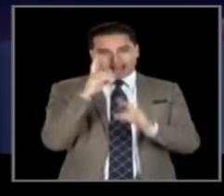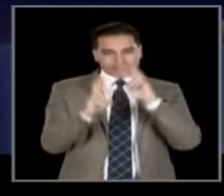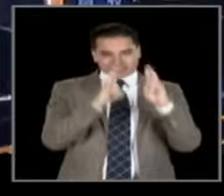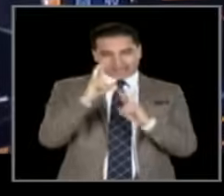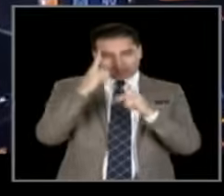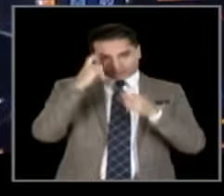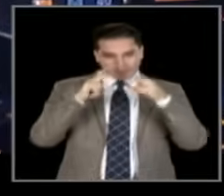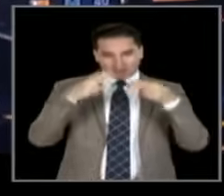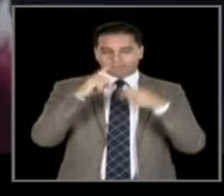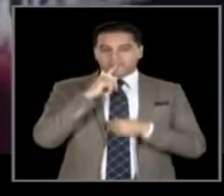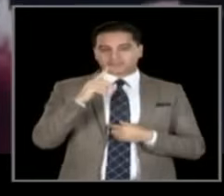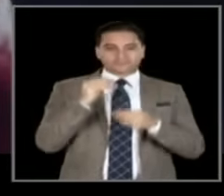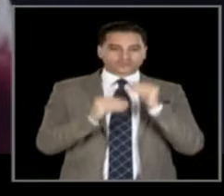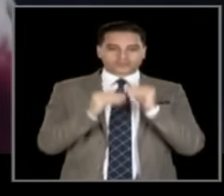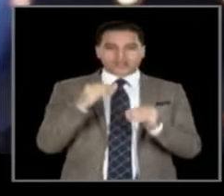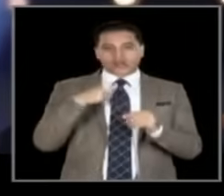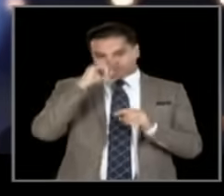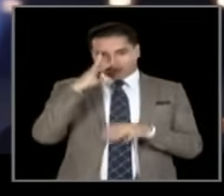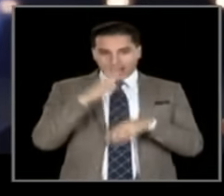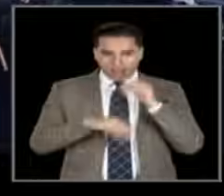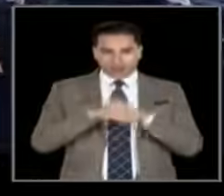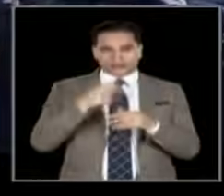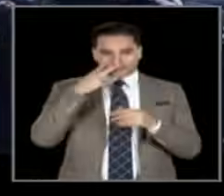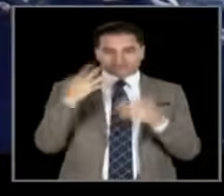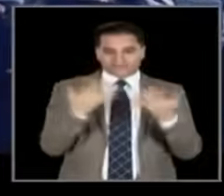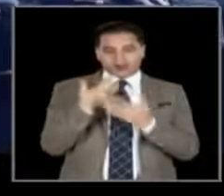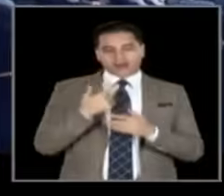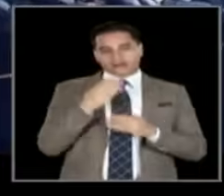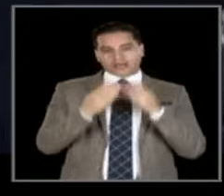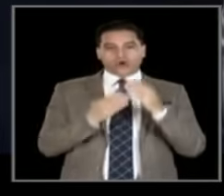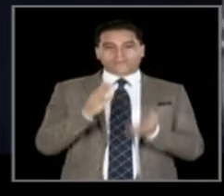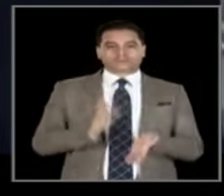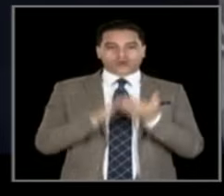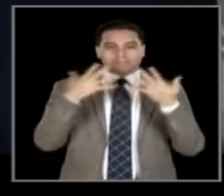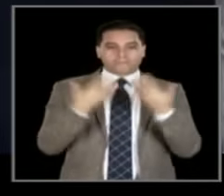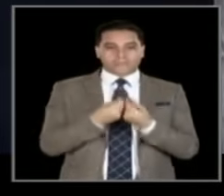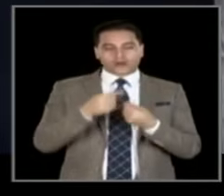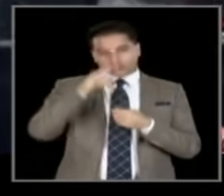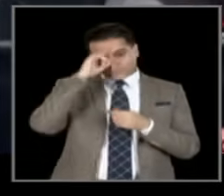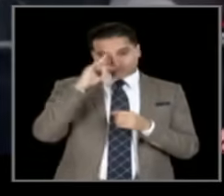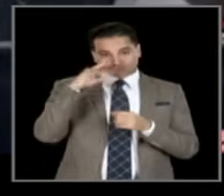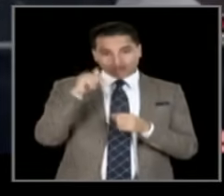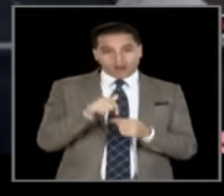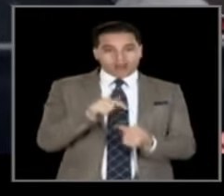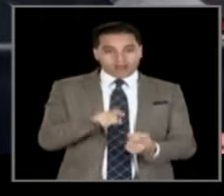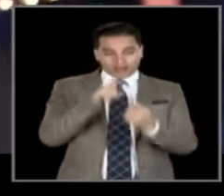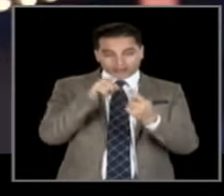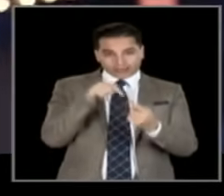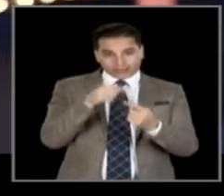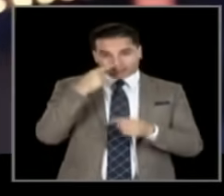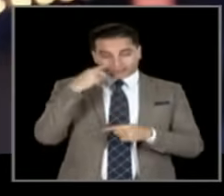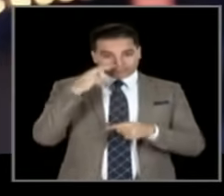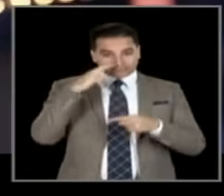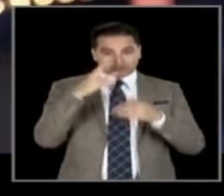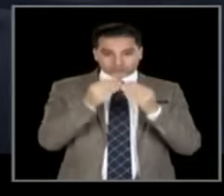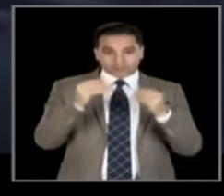لكن للاسف ما قدرناش نحافظ على التقدم وان شاء الله نعوض النقط اللي خسرناها في عجز الحض ادان النهارده ماهواش اللي احنا متعودين عليه ضيعنا نقط